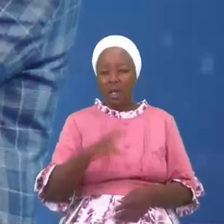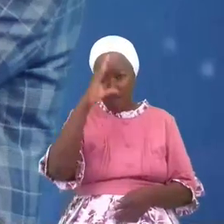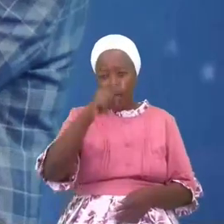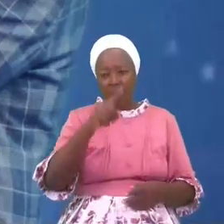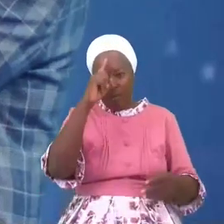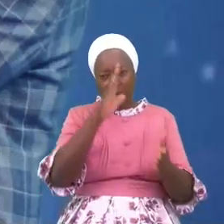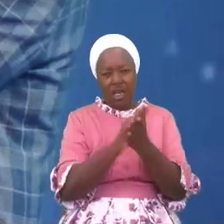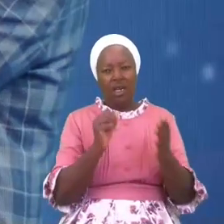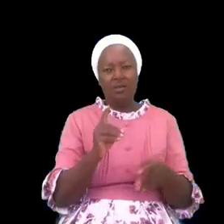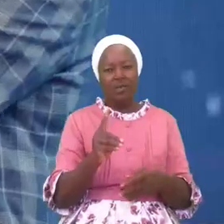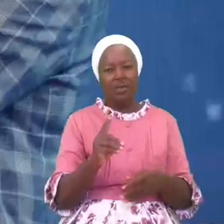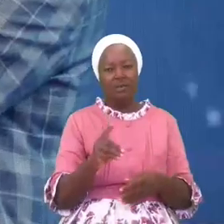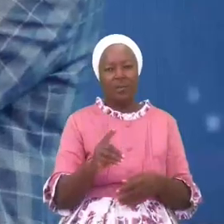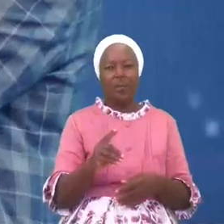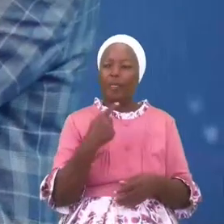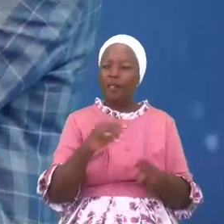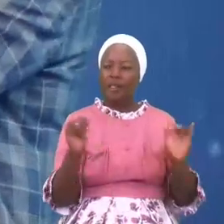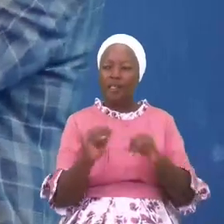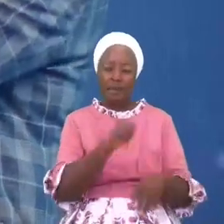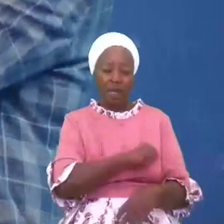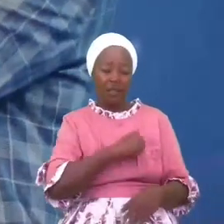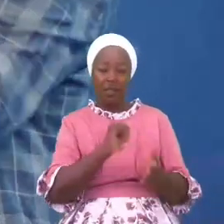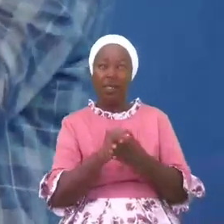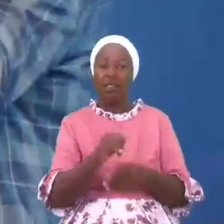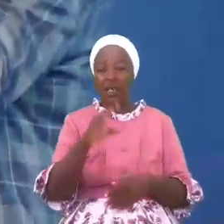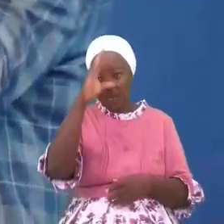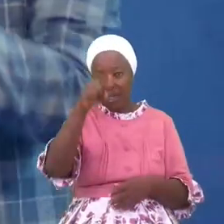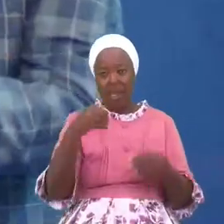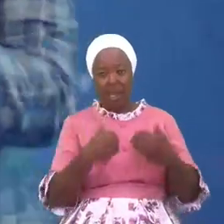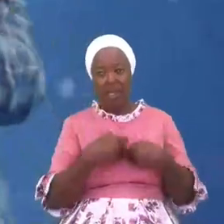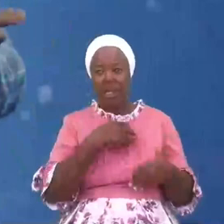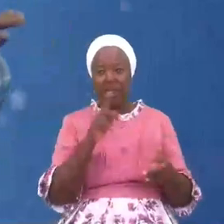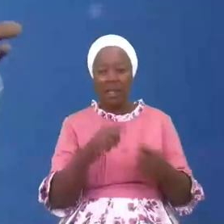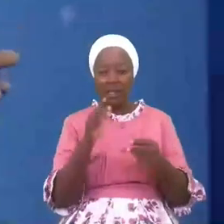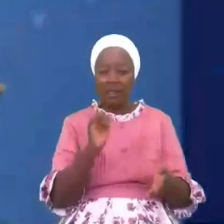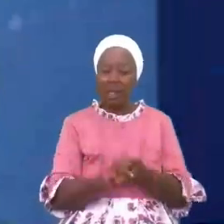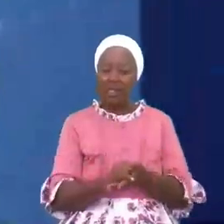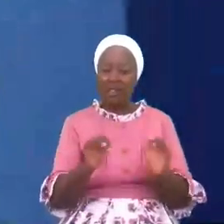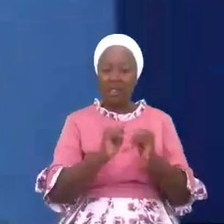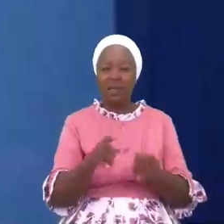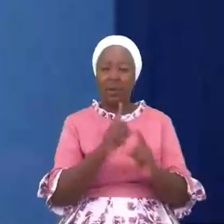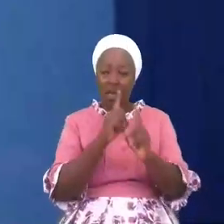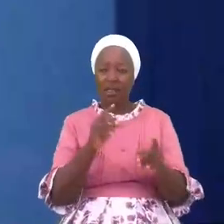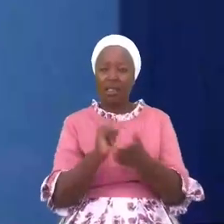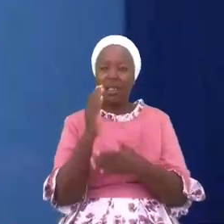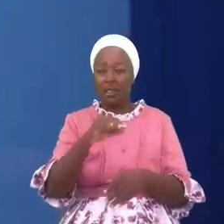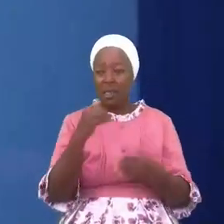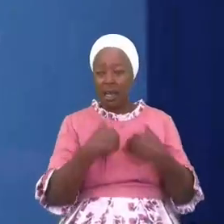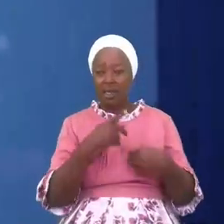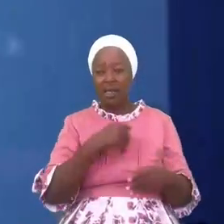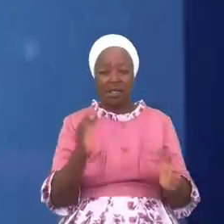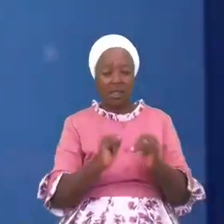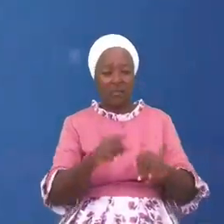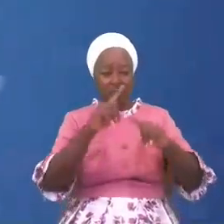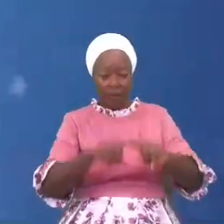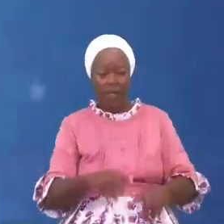il a cru. La même attitude qu'il avait, la même réponse qu'il avait, la même confiance qu'il